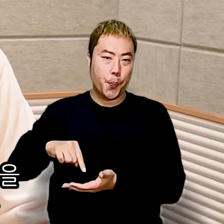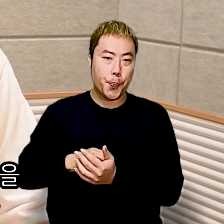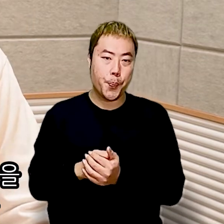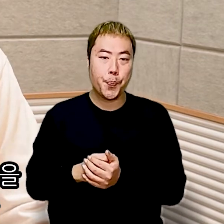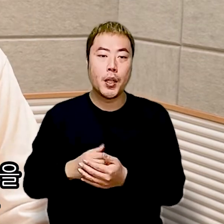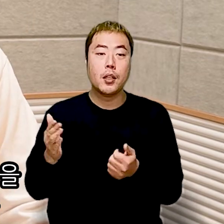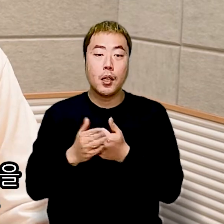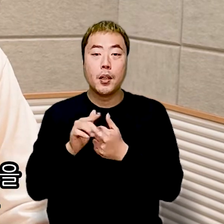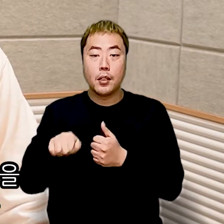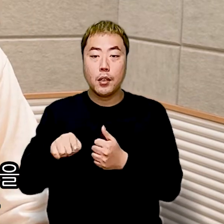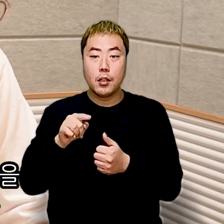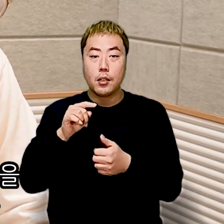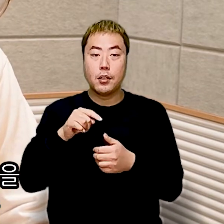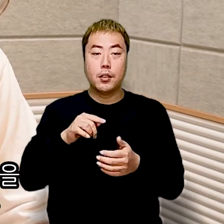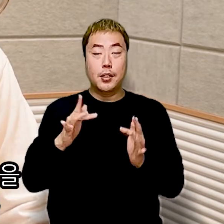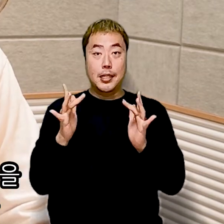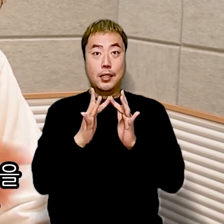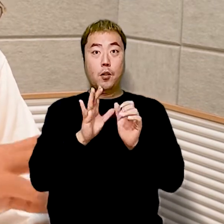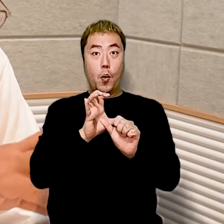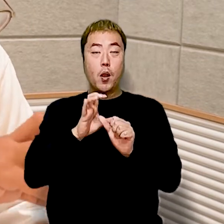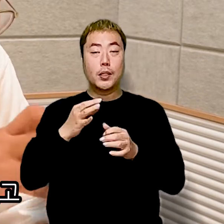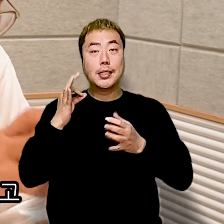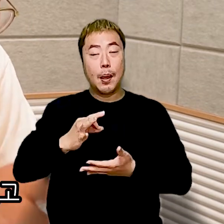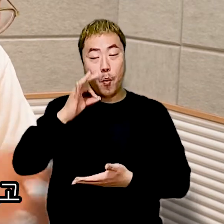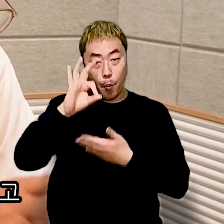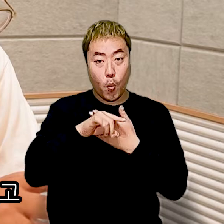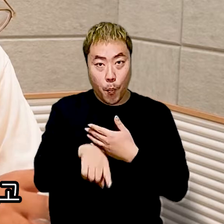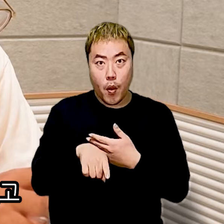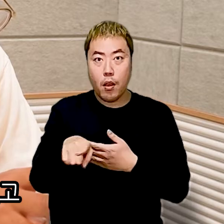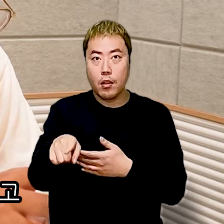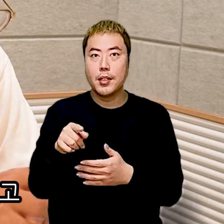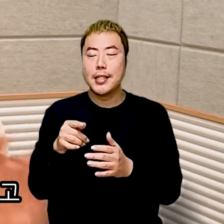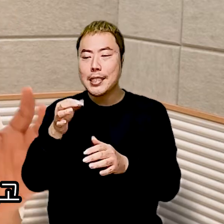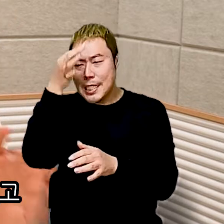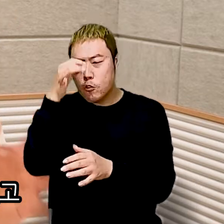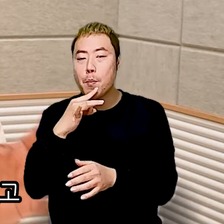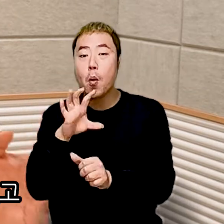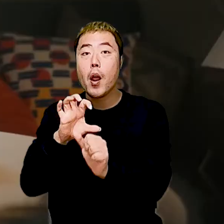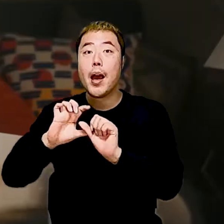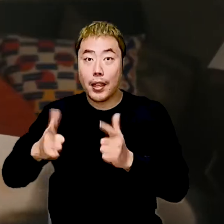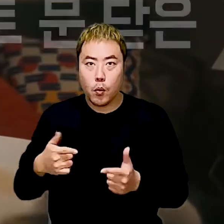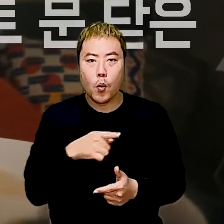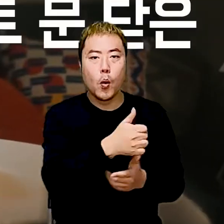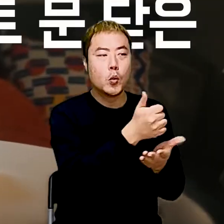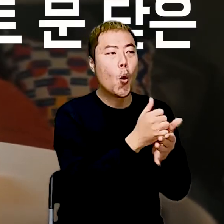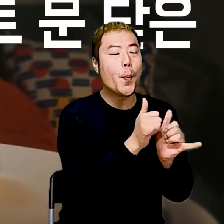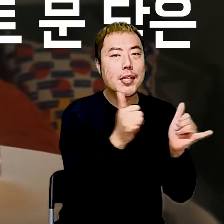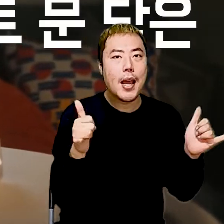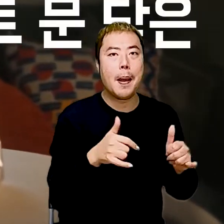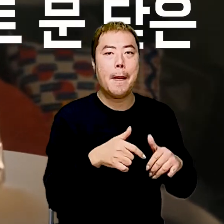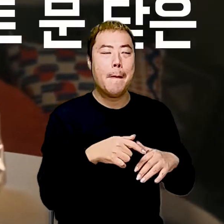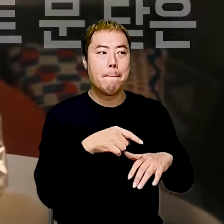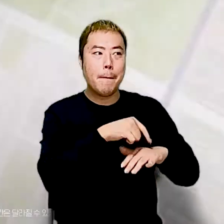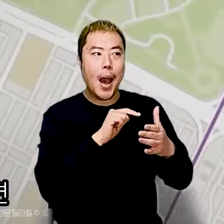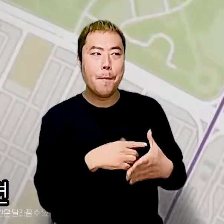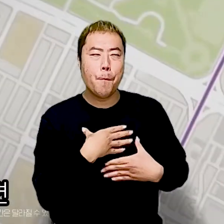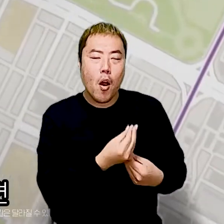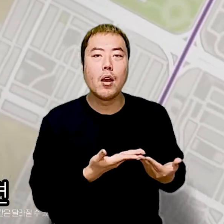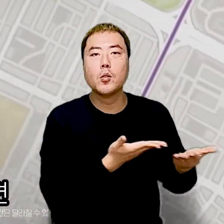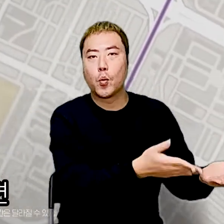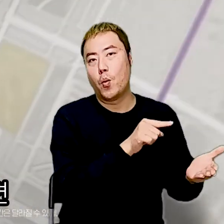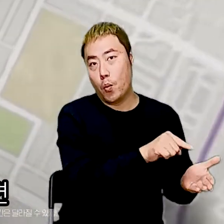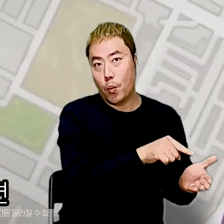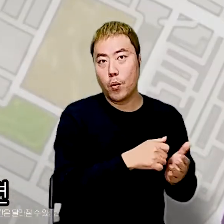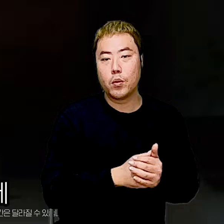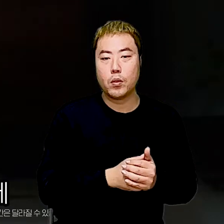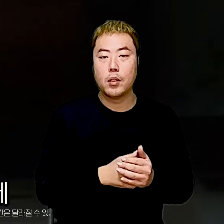플랫폼 노동력을 활용하는 기술뿐만이 아니라 이 소비자의 욕구를 자극하고 있고 안주가 없네. 오로지